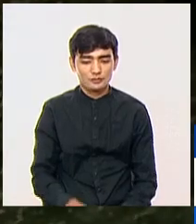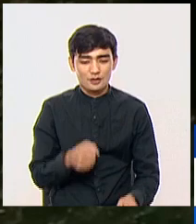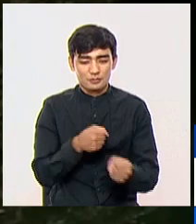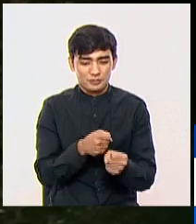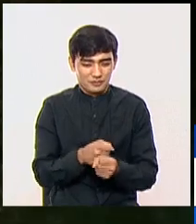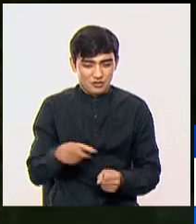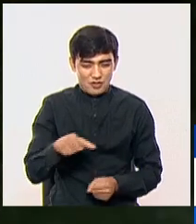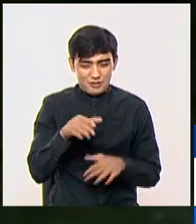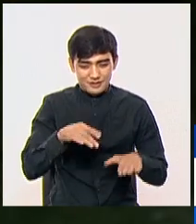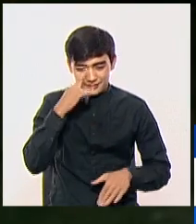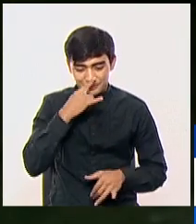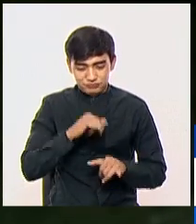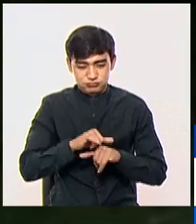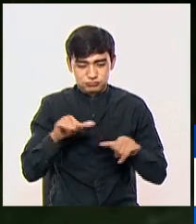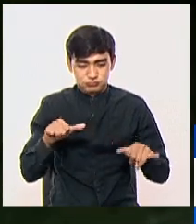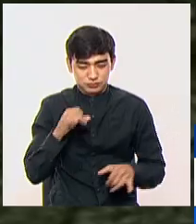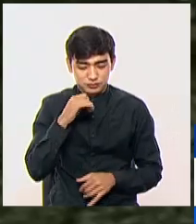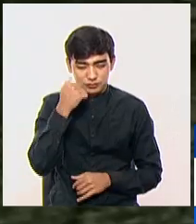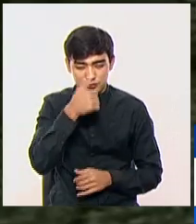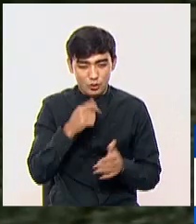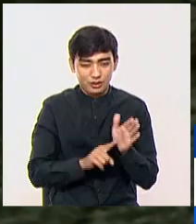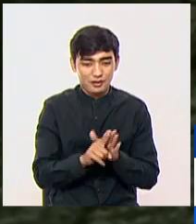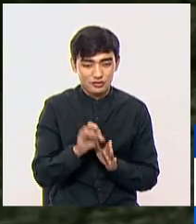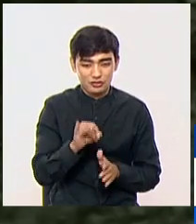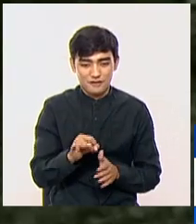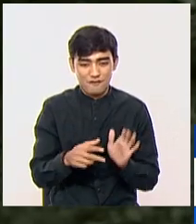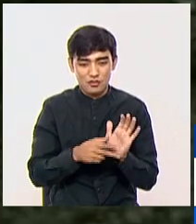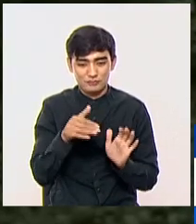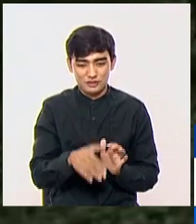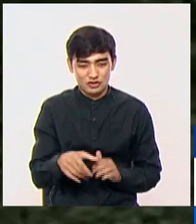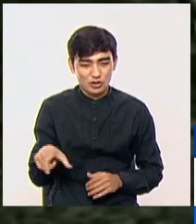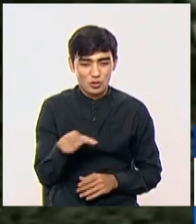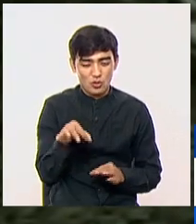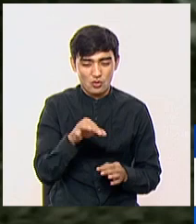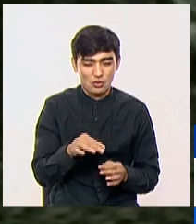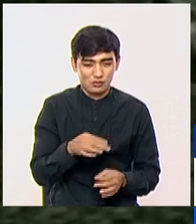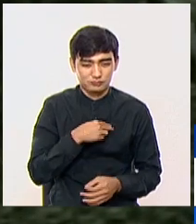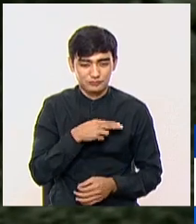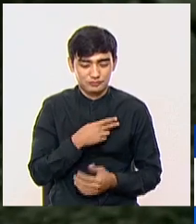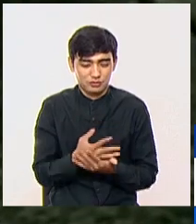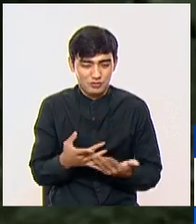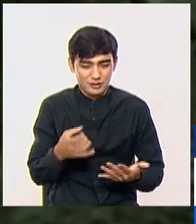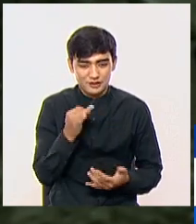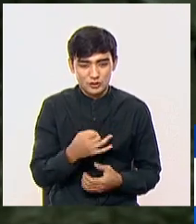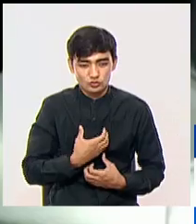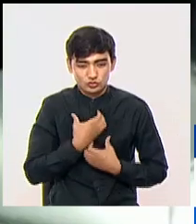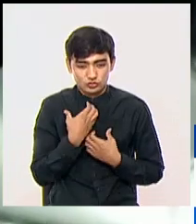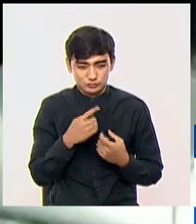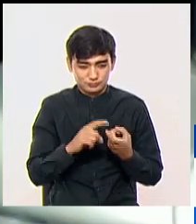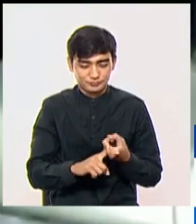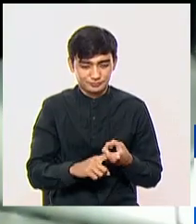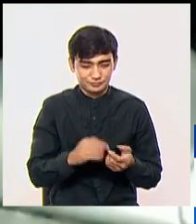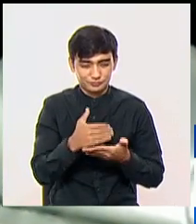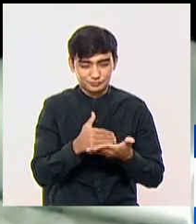Аварийность на дорогах Казахстана растет. Так, с начала года произошло почти 8 тысяч дорожно-транспортных происшествий. Еще ужасающе выглядит